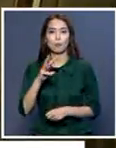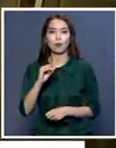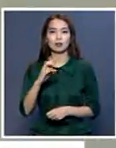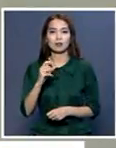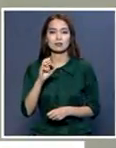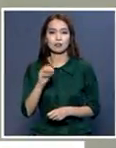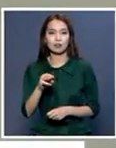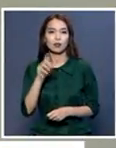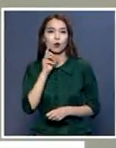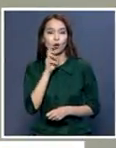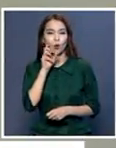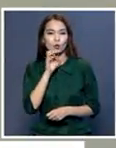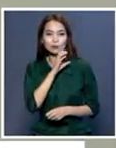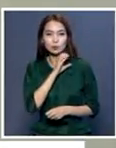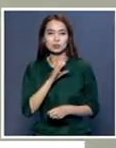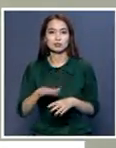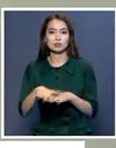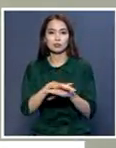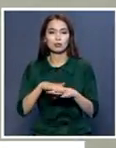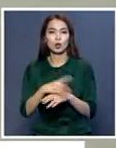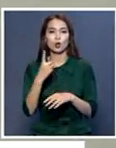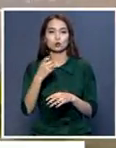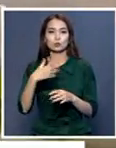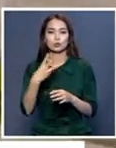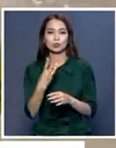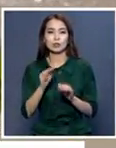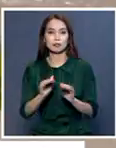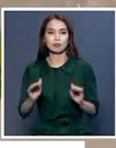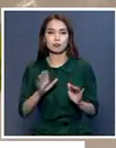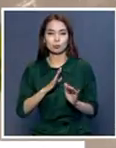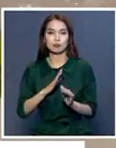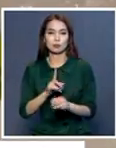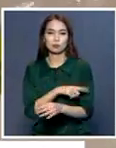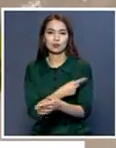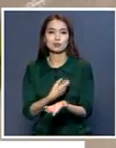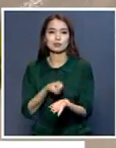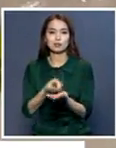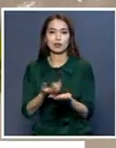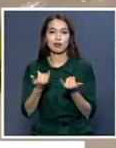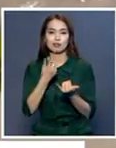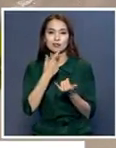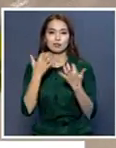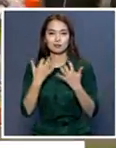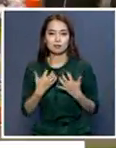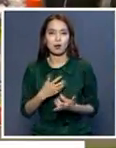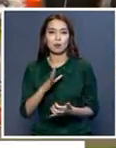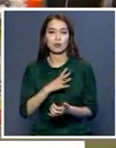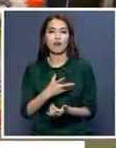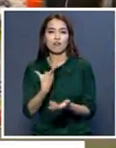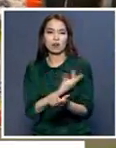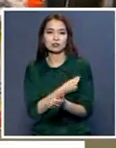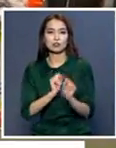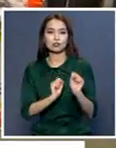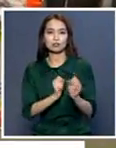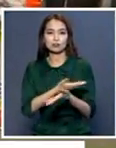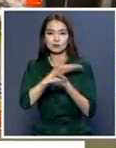солтүстігіндегі Рокленд округында биыл 153 бала ауруға шалдықты. Олардың көбі қызылшаға қарсы вакцина қабылдамаған. Сондықтан